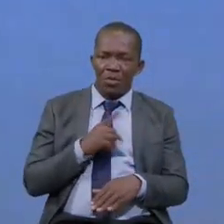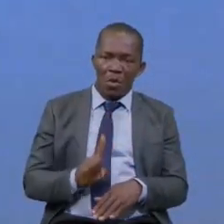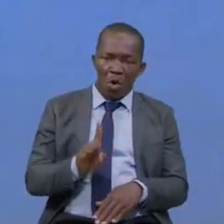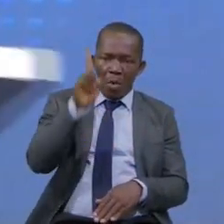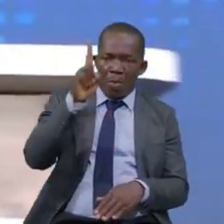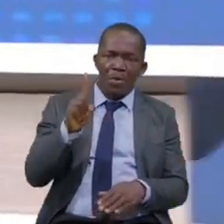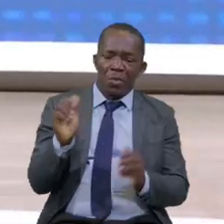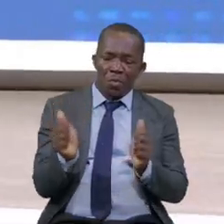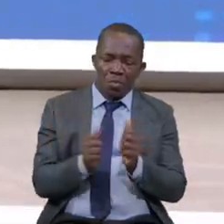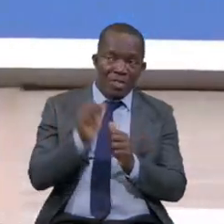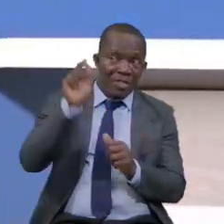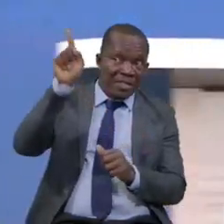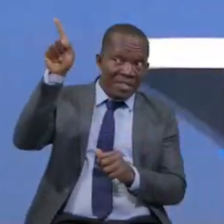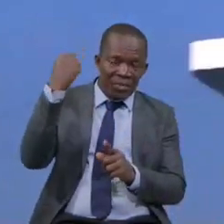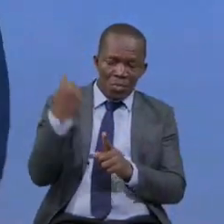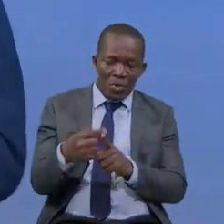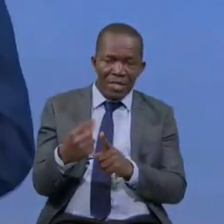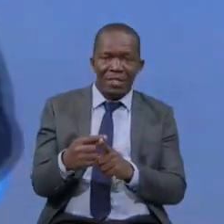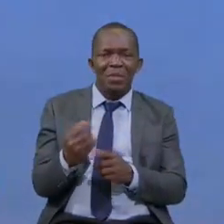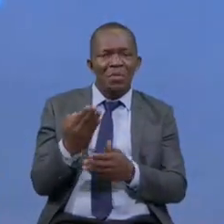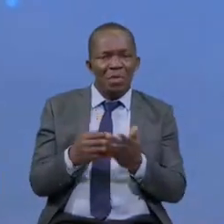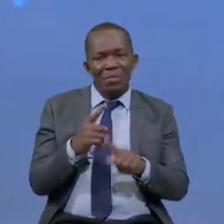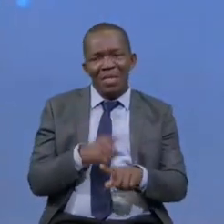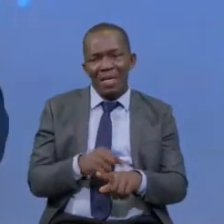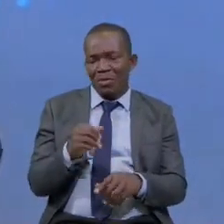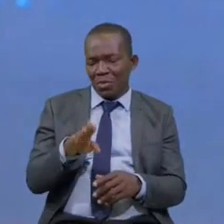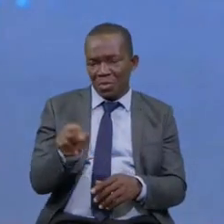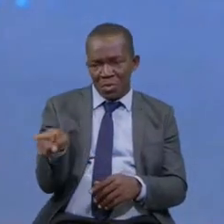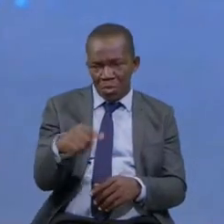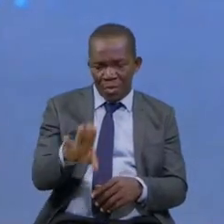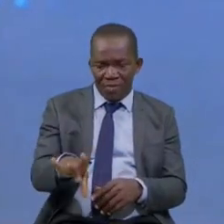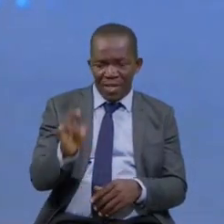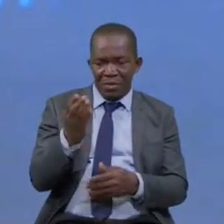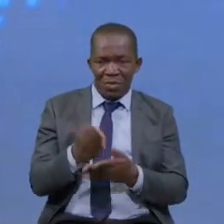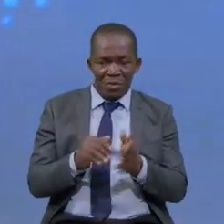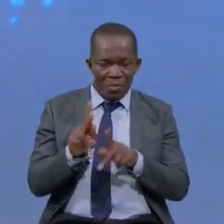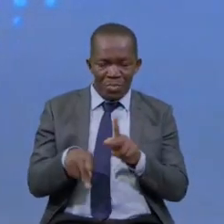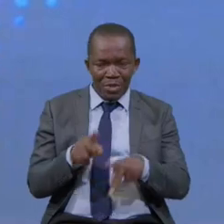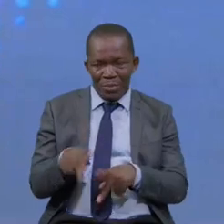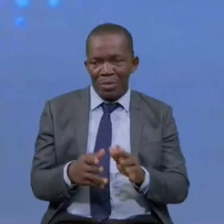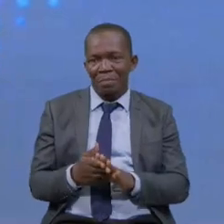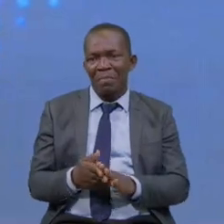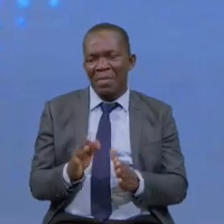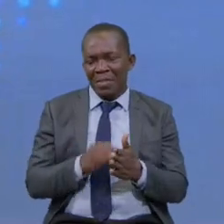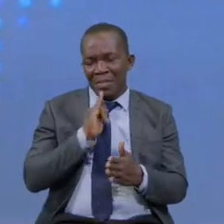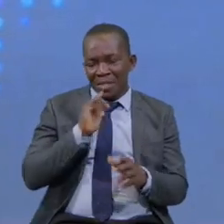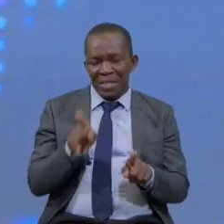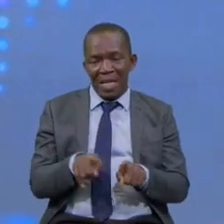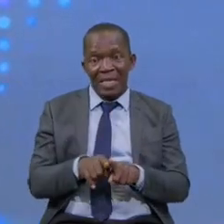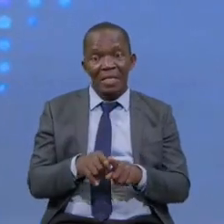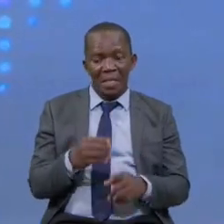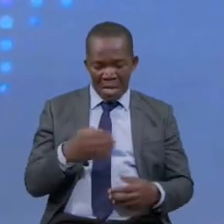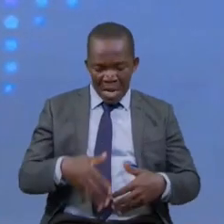parfois, vous voyez certaines personnes, c'est comme si la colère est dedans,